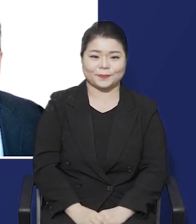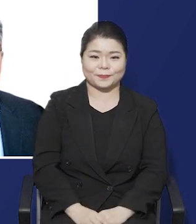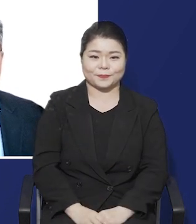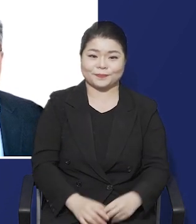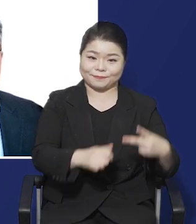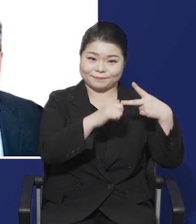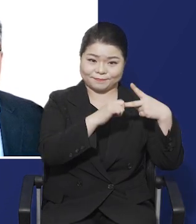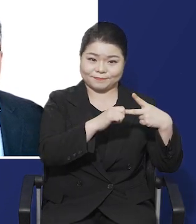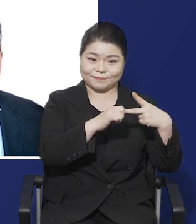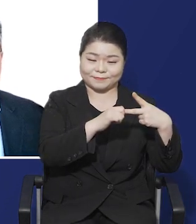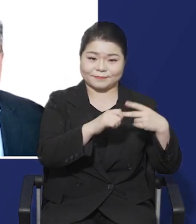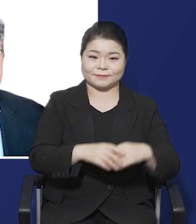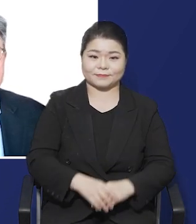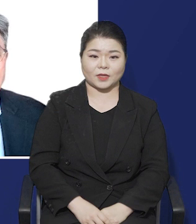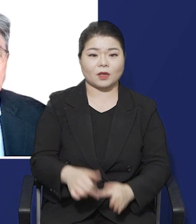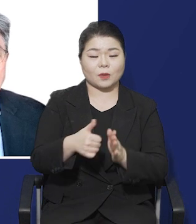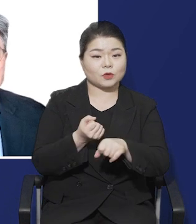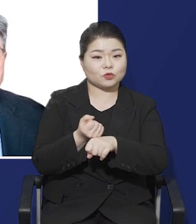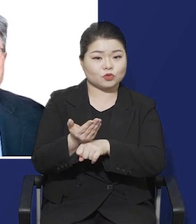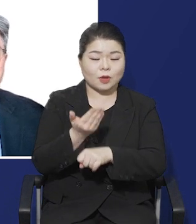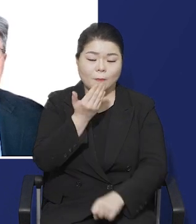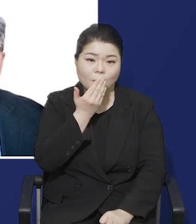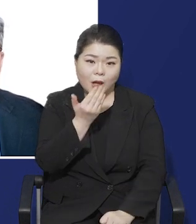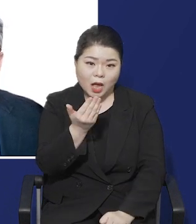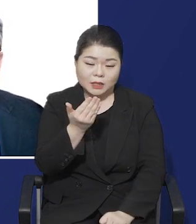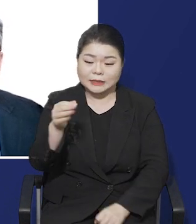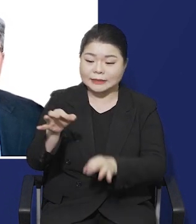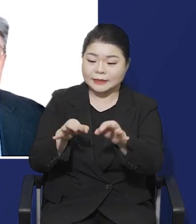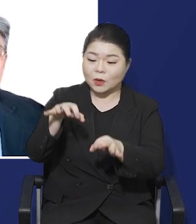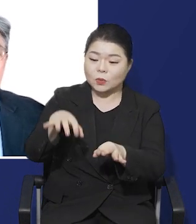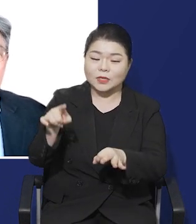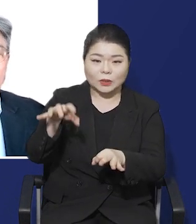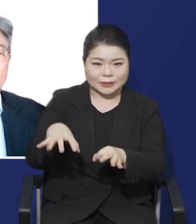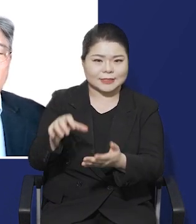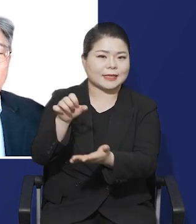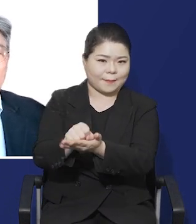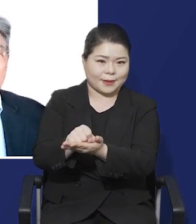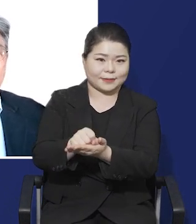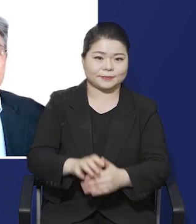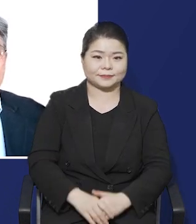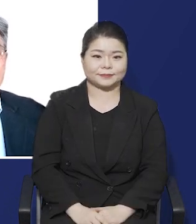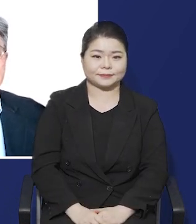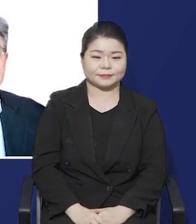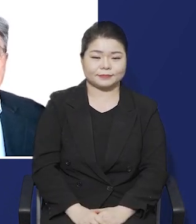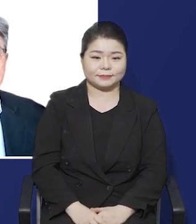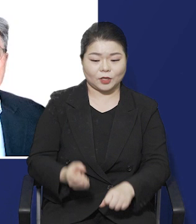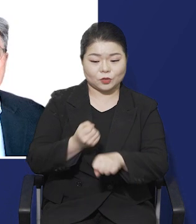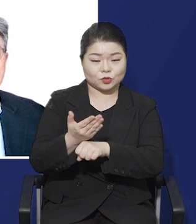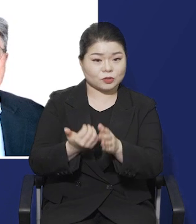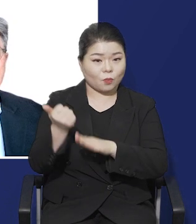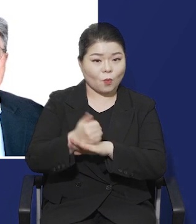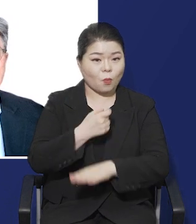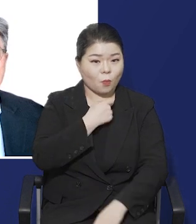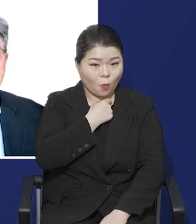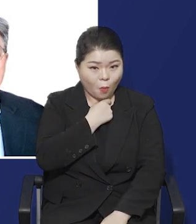두 번째 단계로는 제품 수출이 가능한 한 시장을 선정하는 것입니다. 수출에 성공하기 위해서는